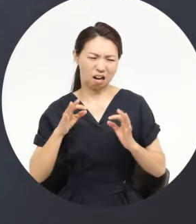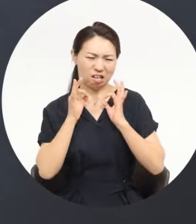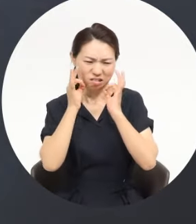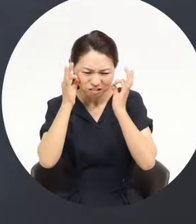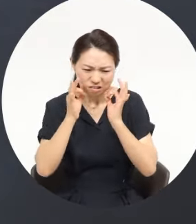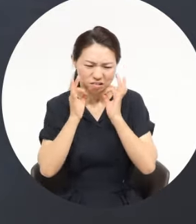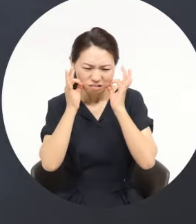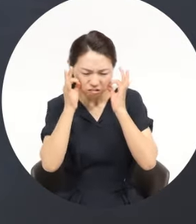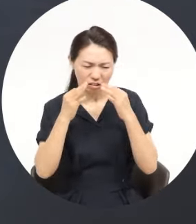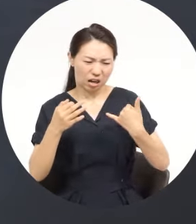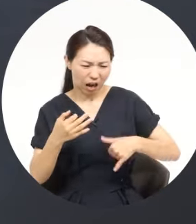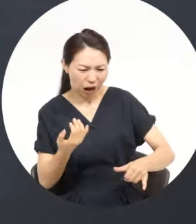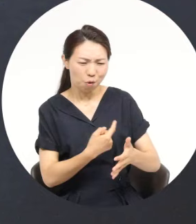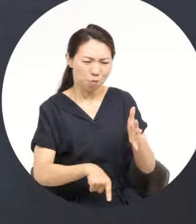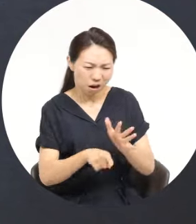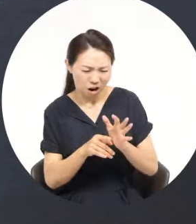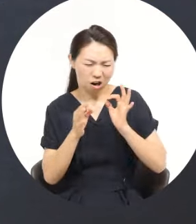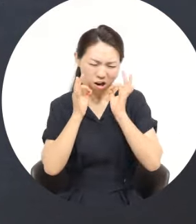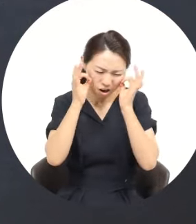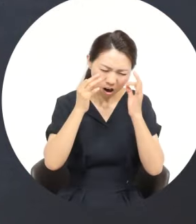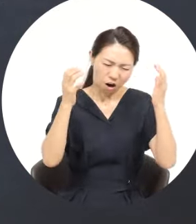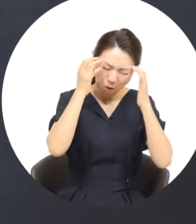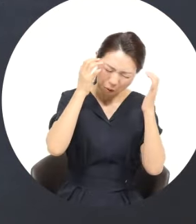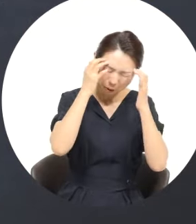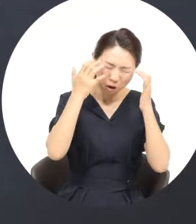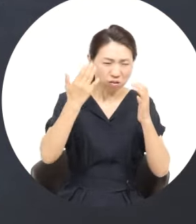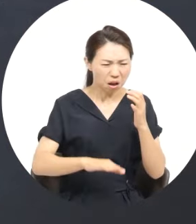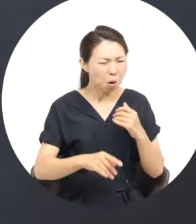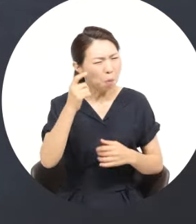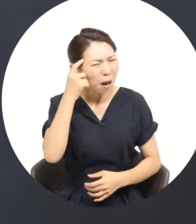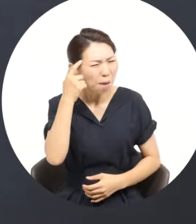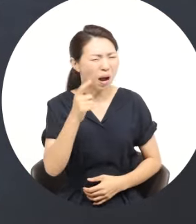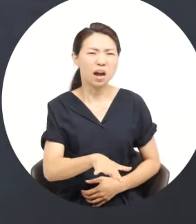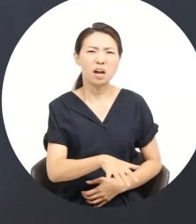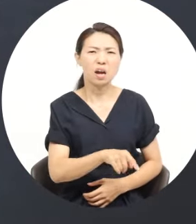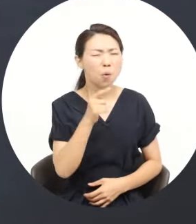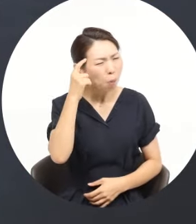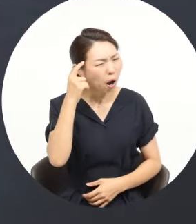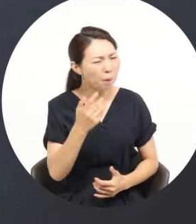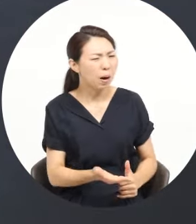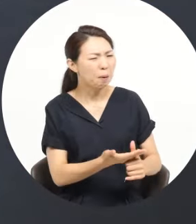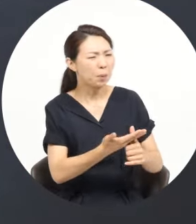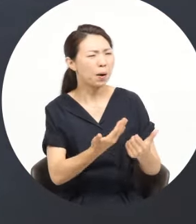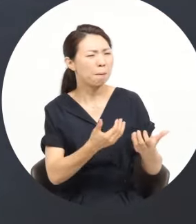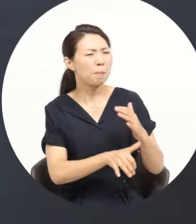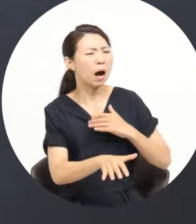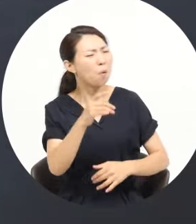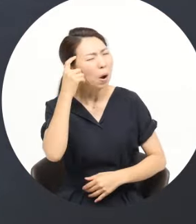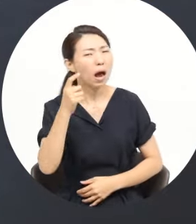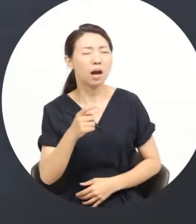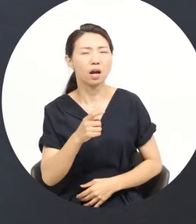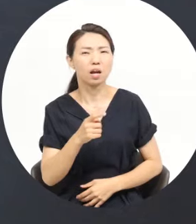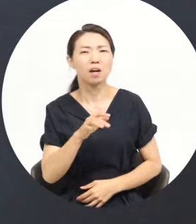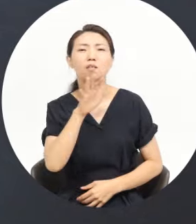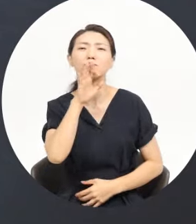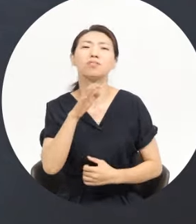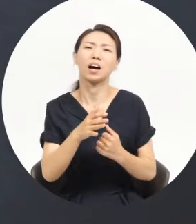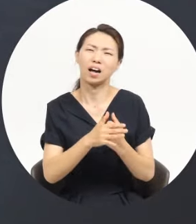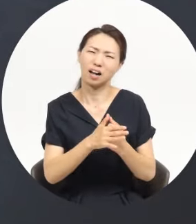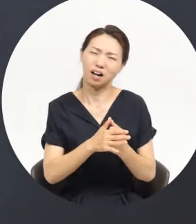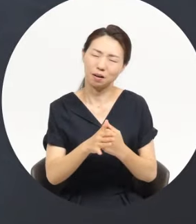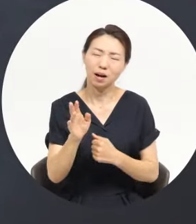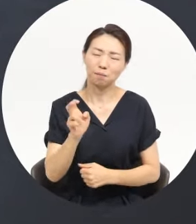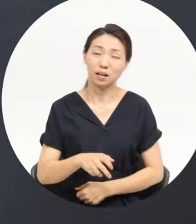나는 애썼는데 나는 아들을 위해서 이렇게 고생을 했는데 이 생각만 하기 때문에 안 풀리는 거예요. 우리 지금 정부도